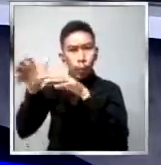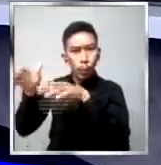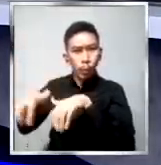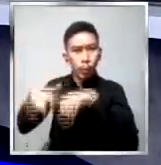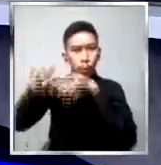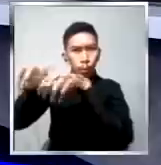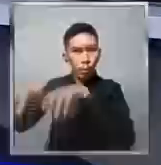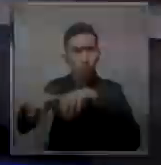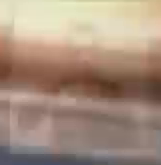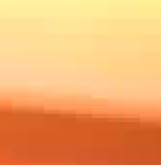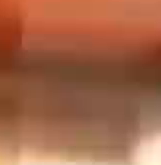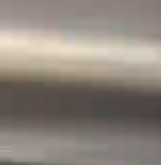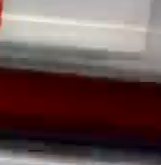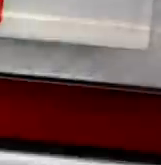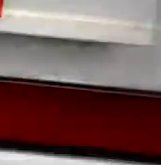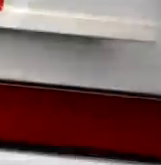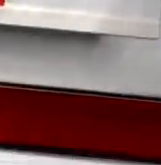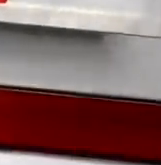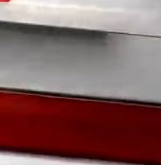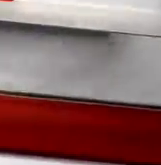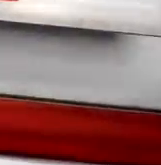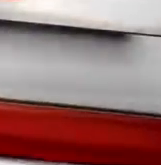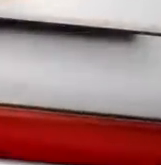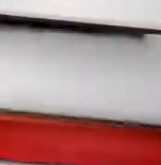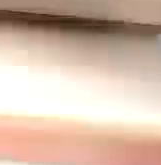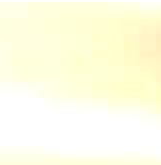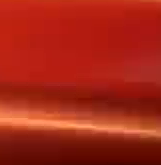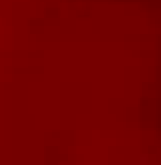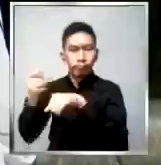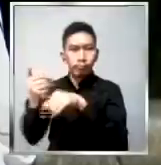Nakatutok live si Maris Umali.